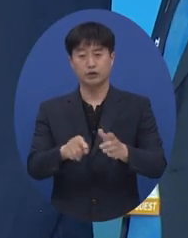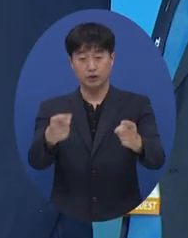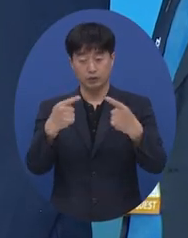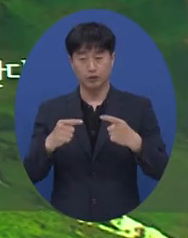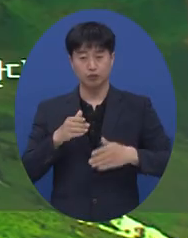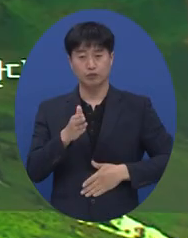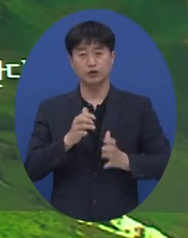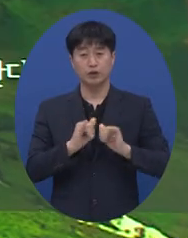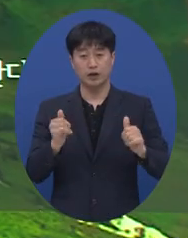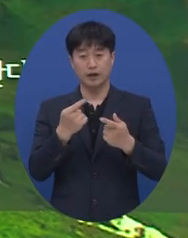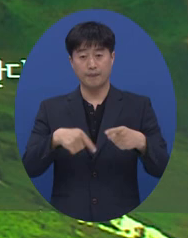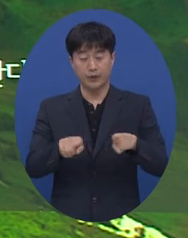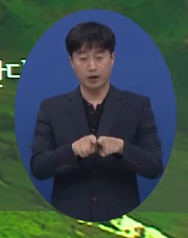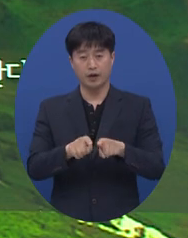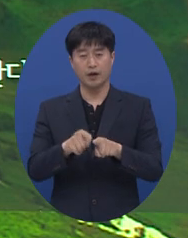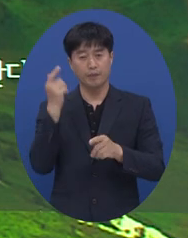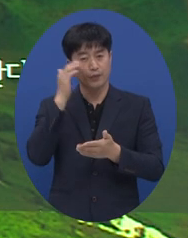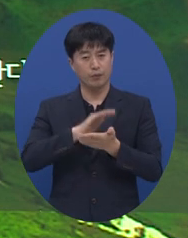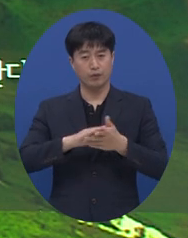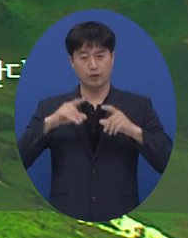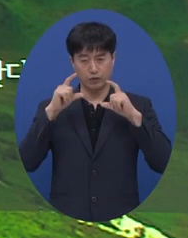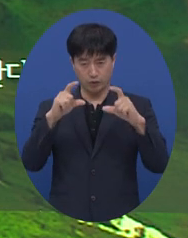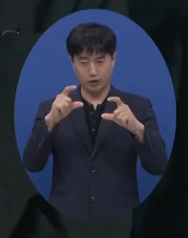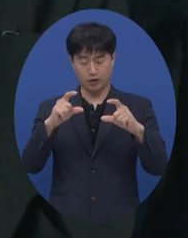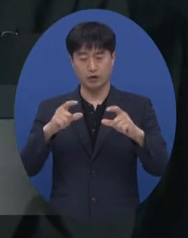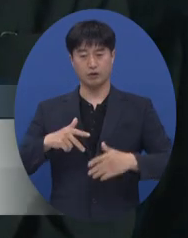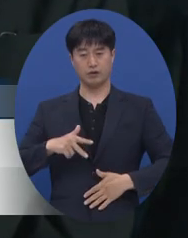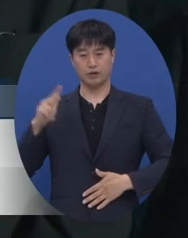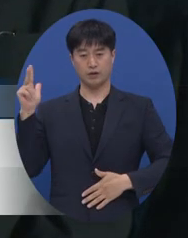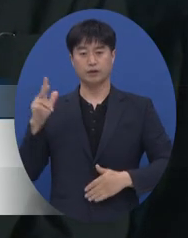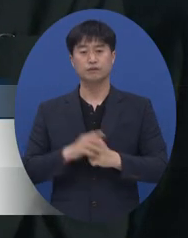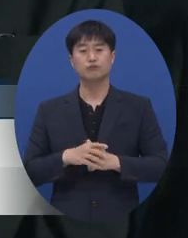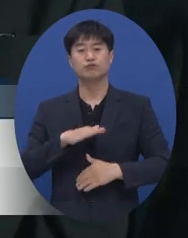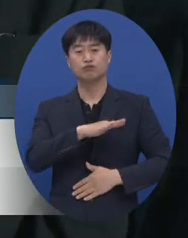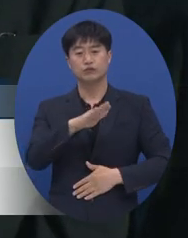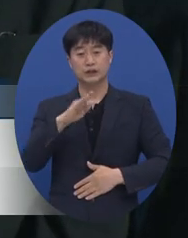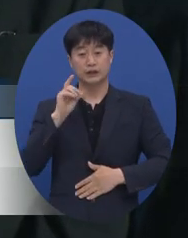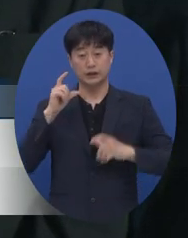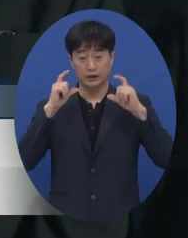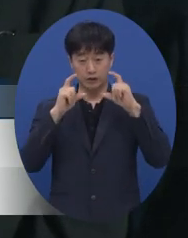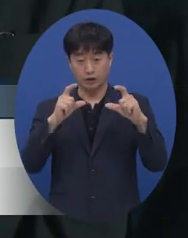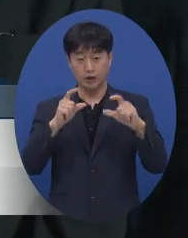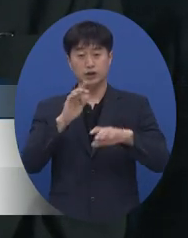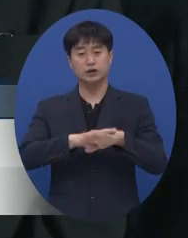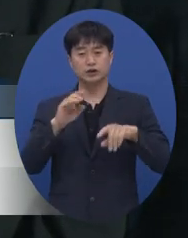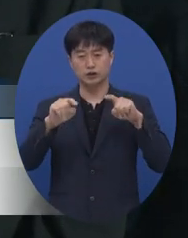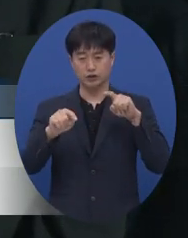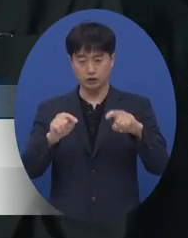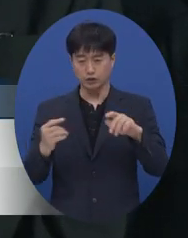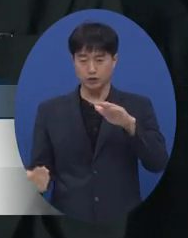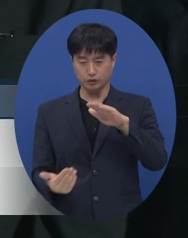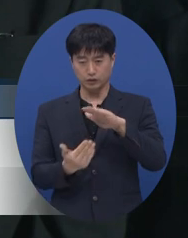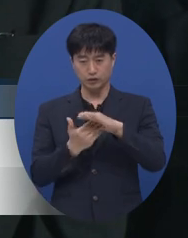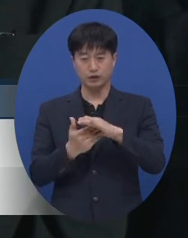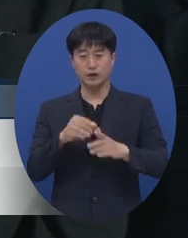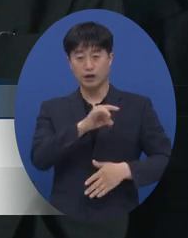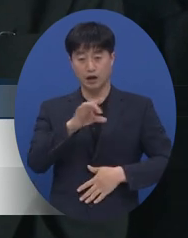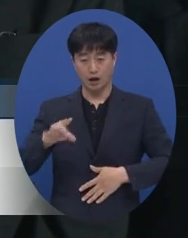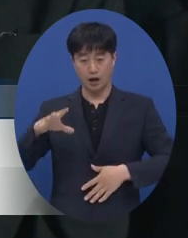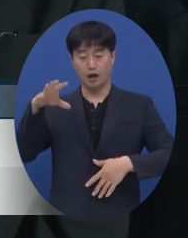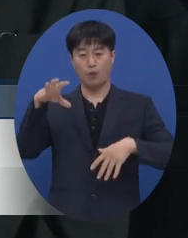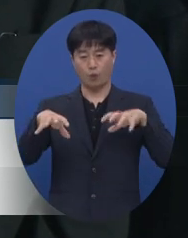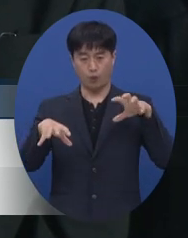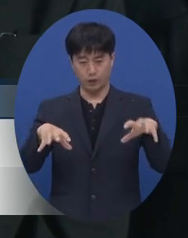함께 평화 선언문을 통해 다시 한번 다짐했습니다. 우리는 이 선언이 실천으로 옮겨질 수 있도록 각자의